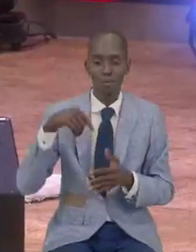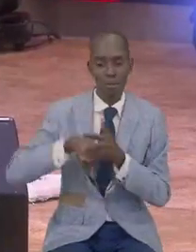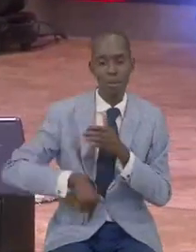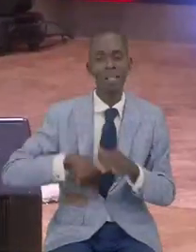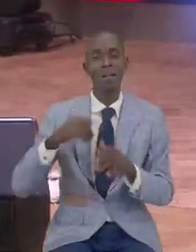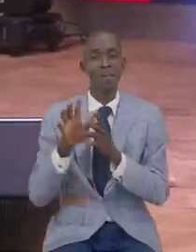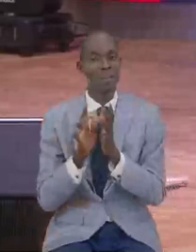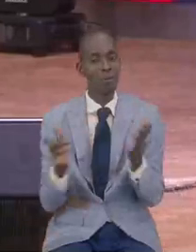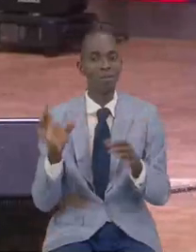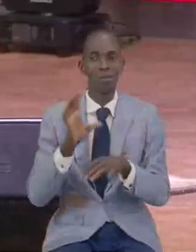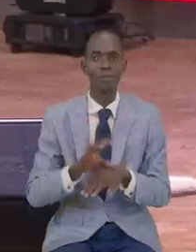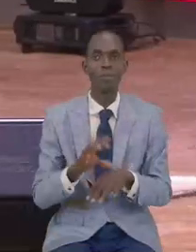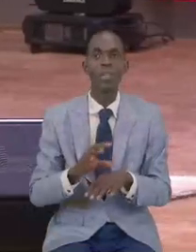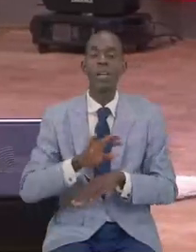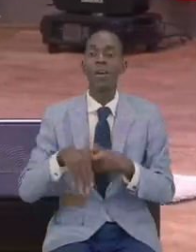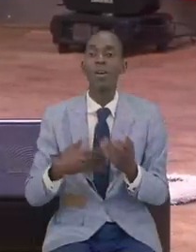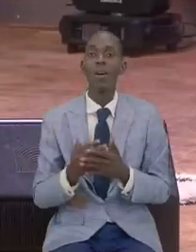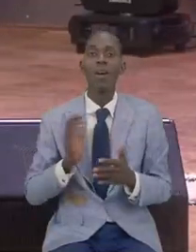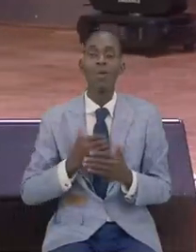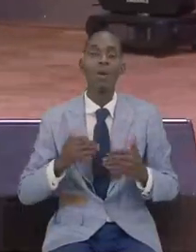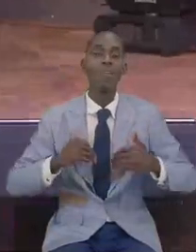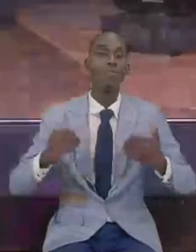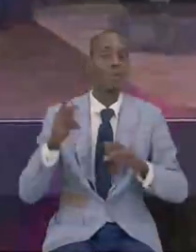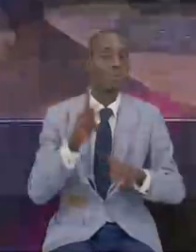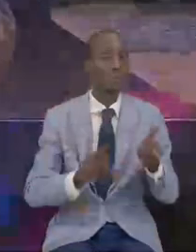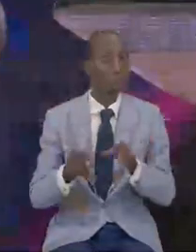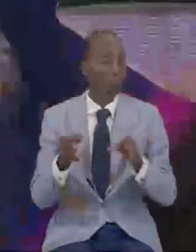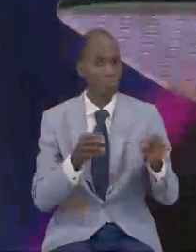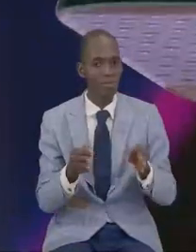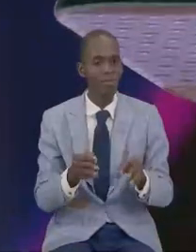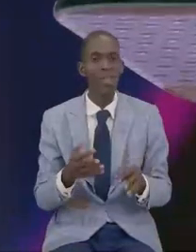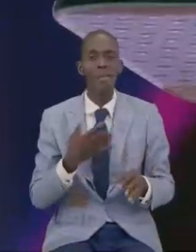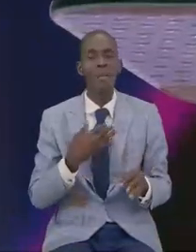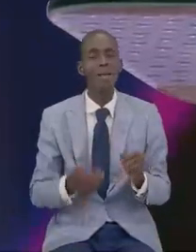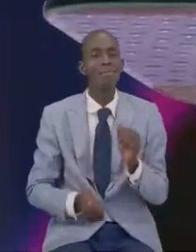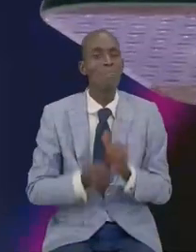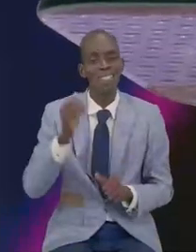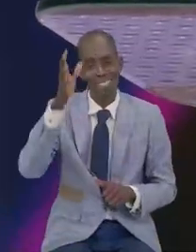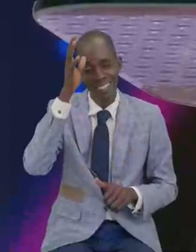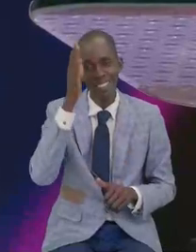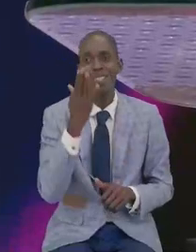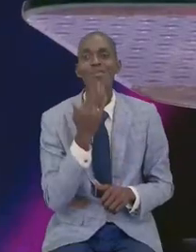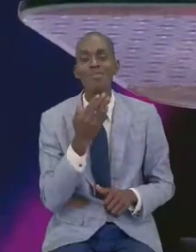Et puis les jeunes, que je fasse tout maintenant. Vous m'appelez grand-papa,